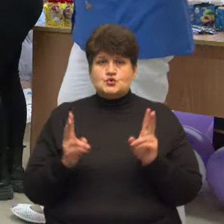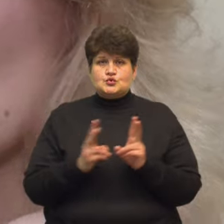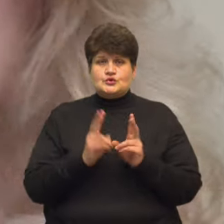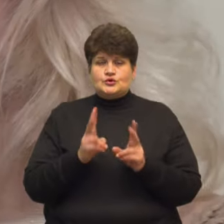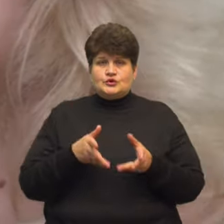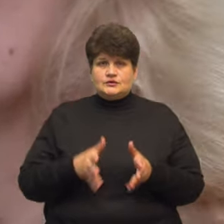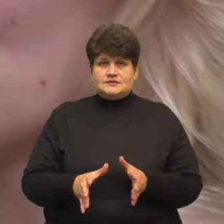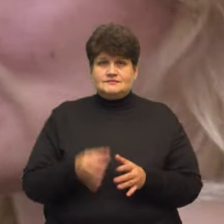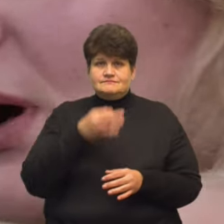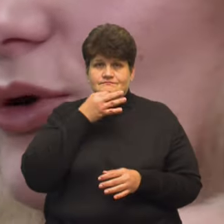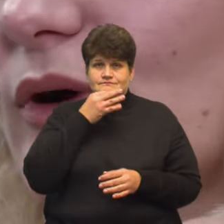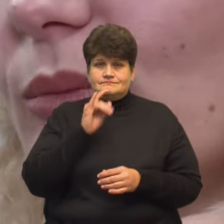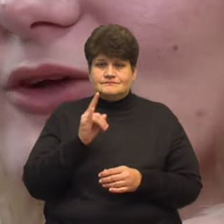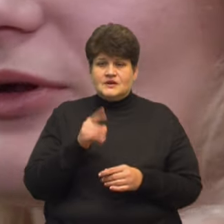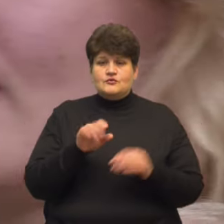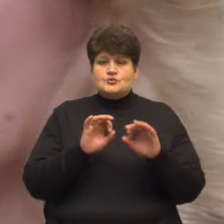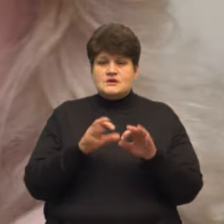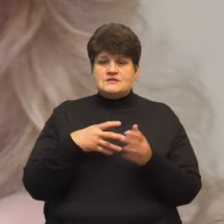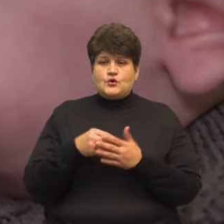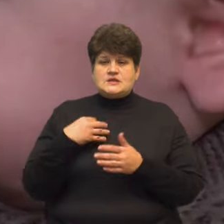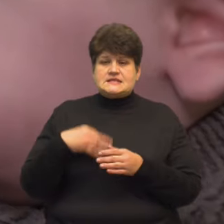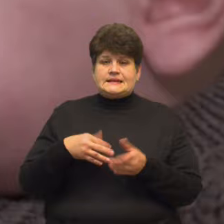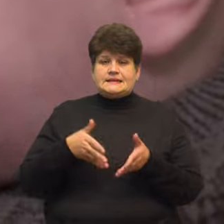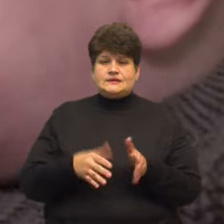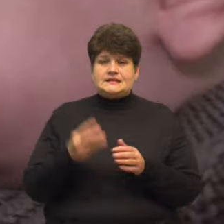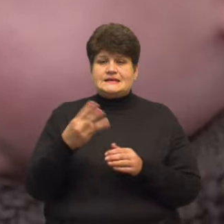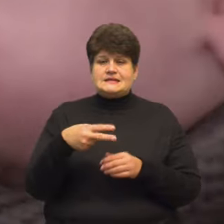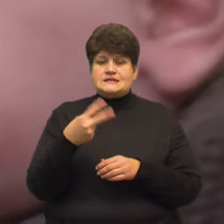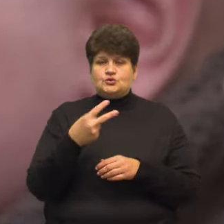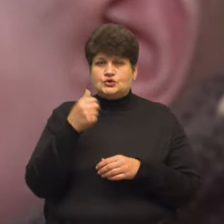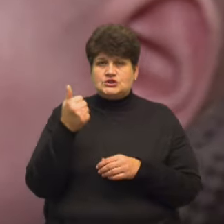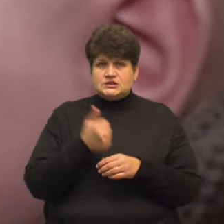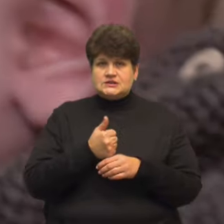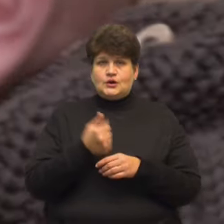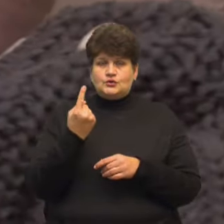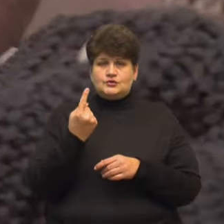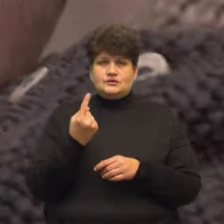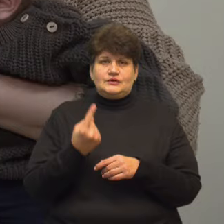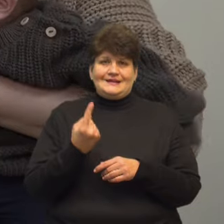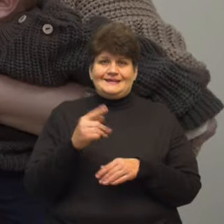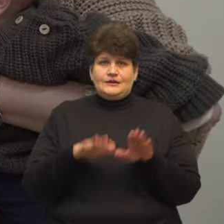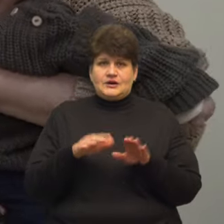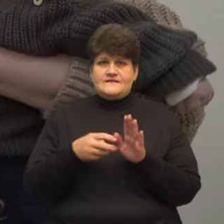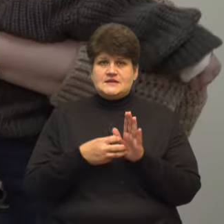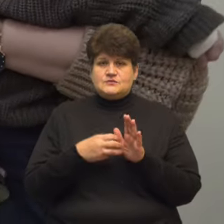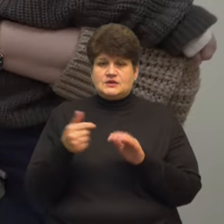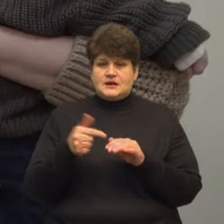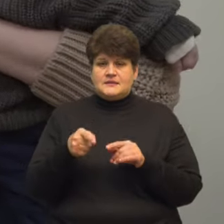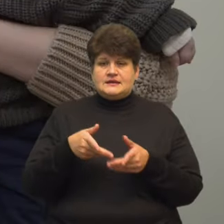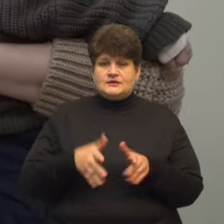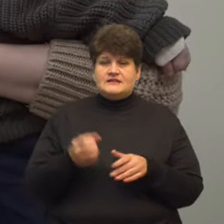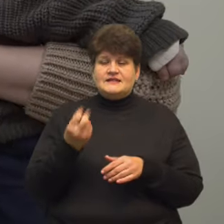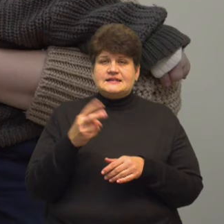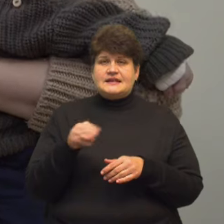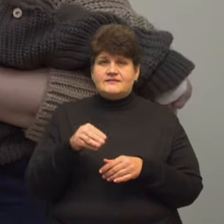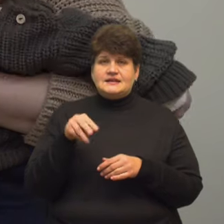передчасно Лілія бучма розповідає свого сина народила на 32-му тижні із вагою 1 кг 800 г ми народилися 12 травня